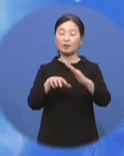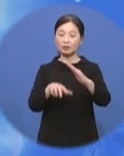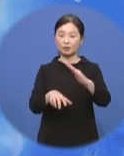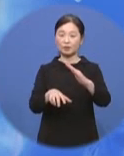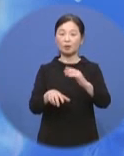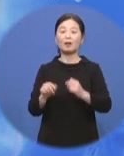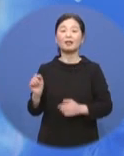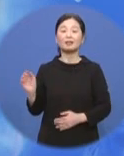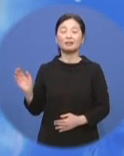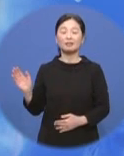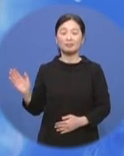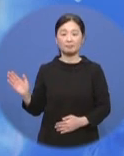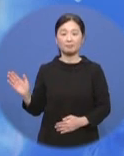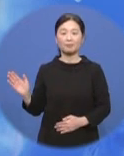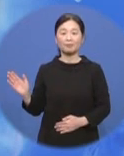号